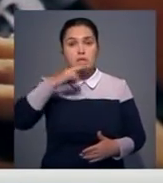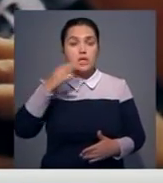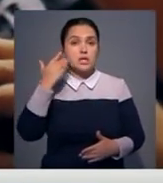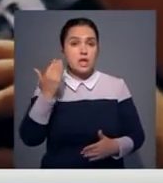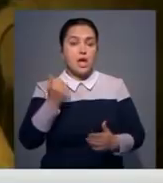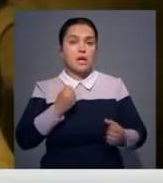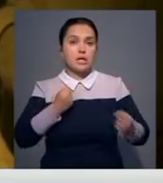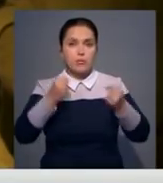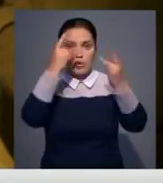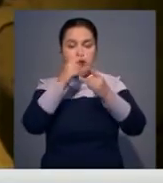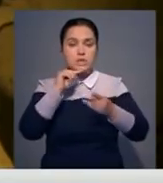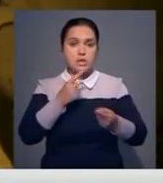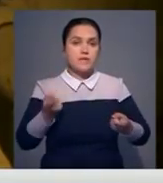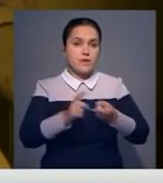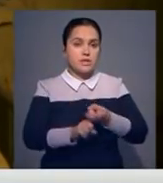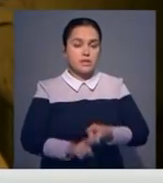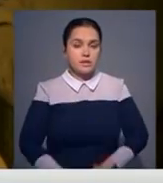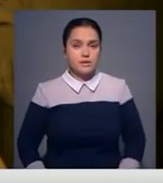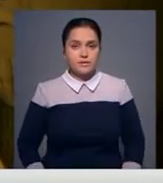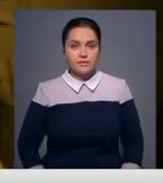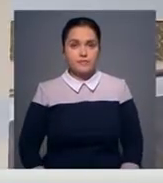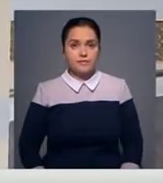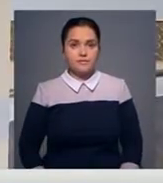Татарстаном крепнут культурно-экономические связи.